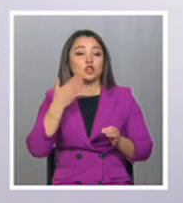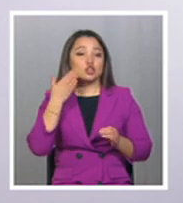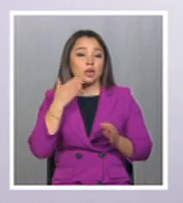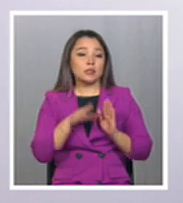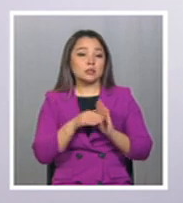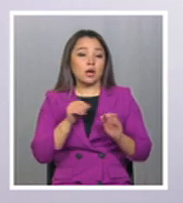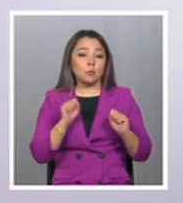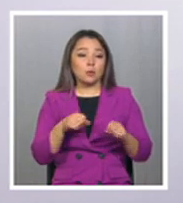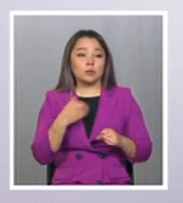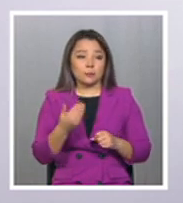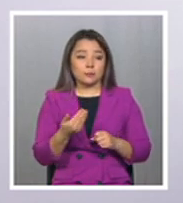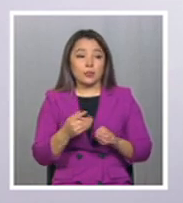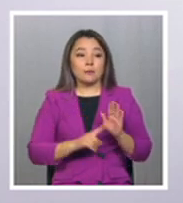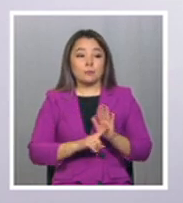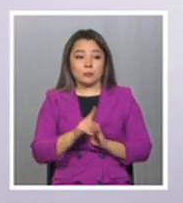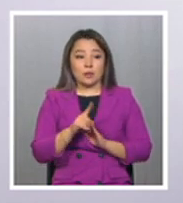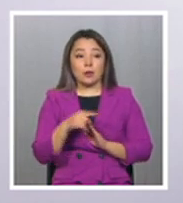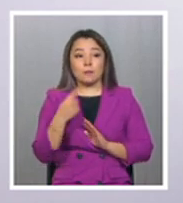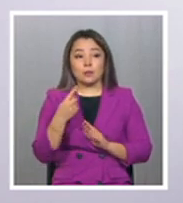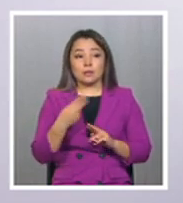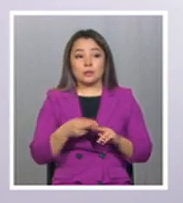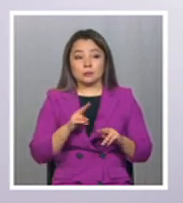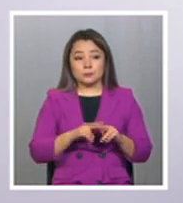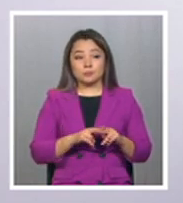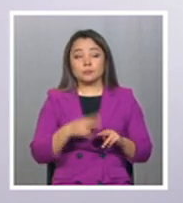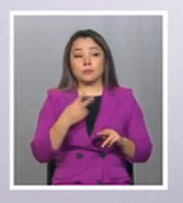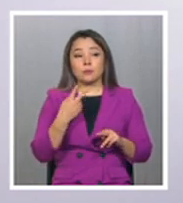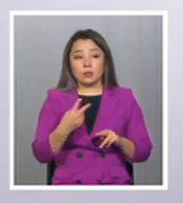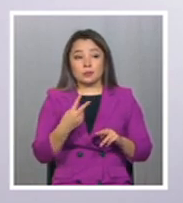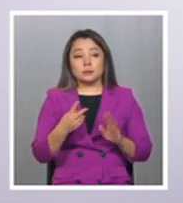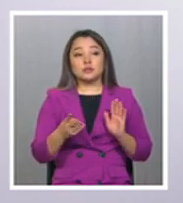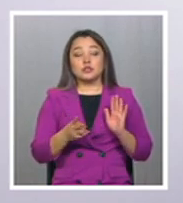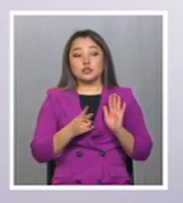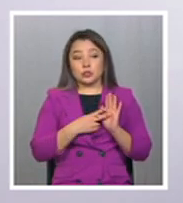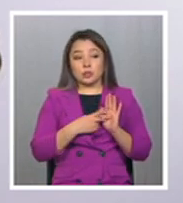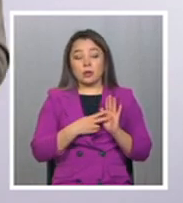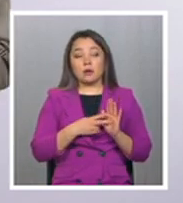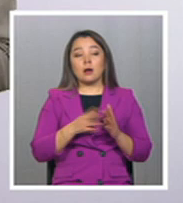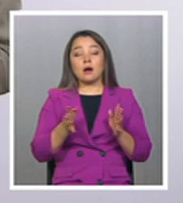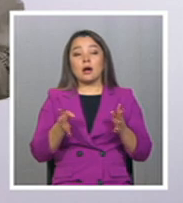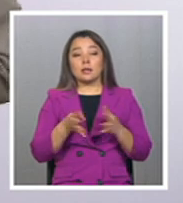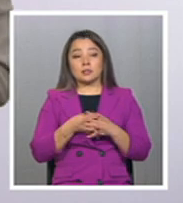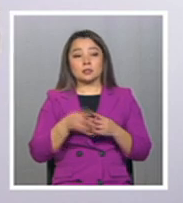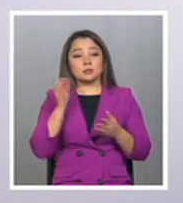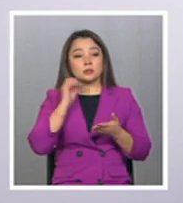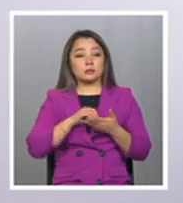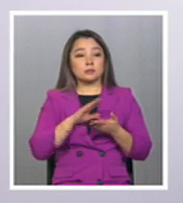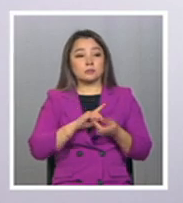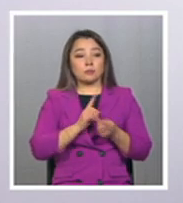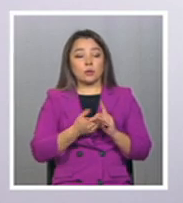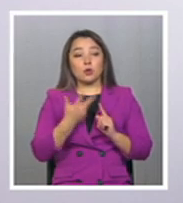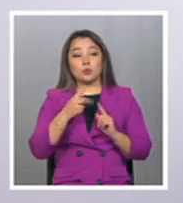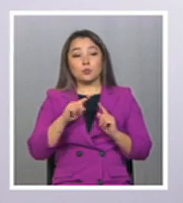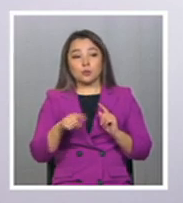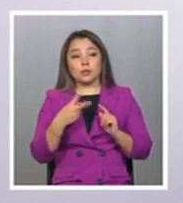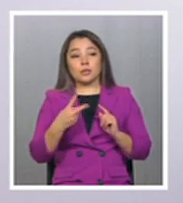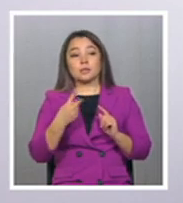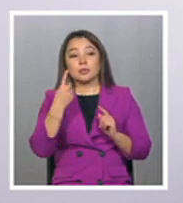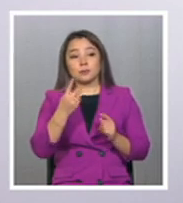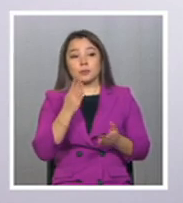таңдаңыз. Бастайық. Бірінші жолы, 2-ден 7-ні аралас санға айналдырамыз, 3 бүтін 2-ден 1